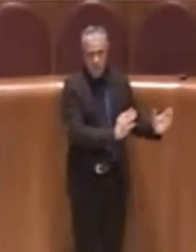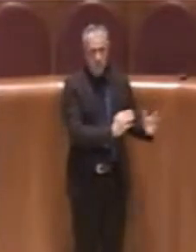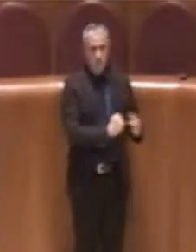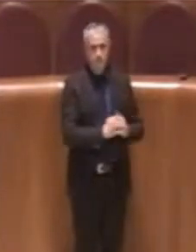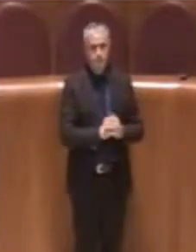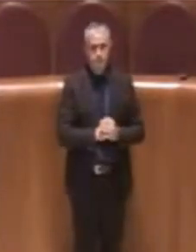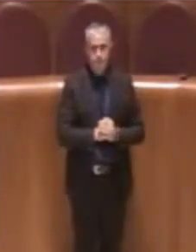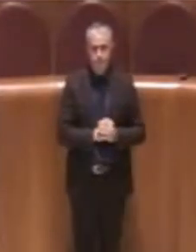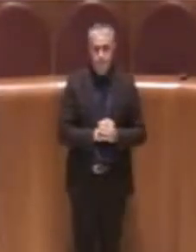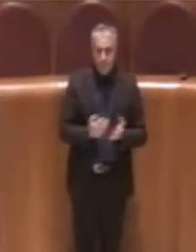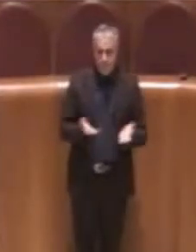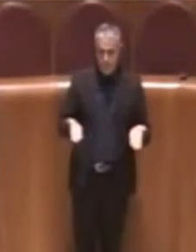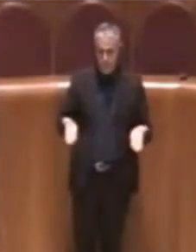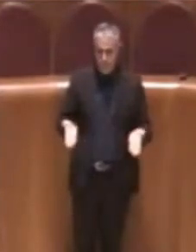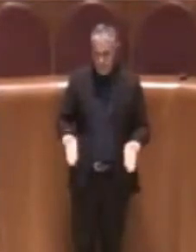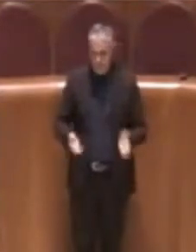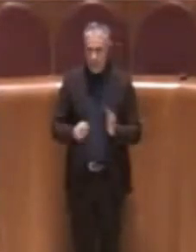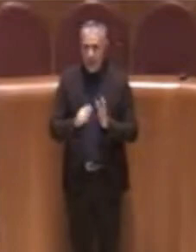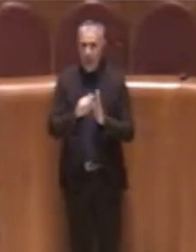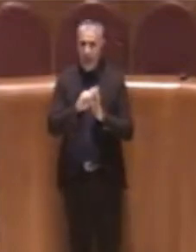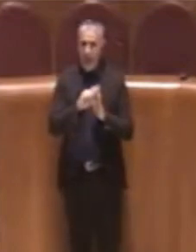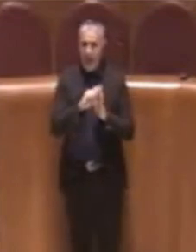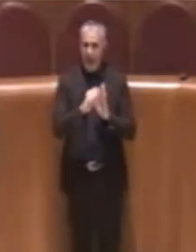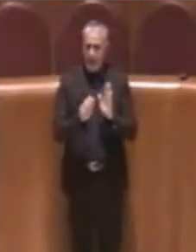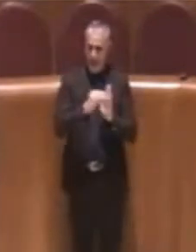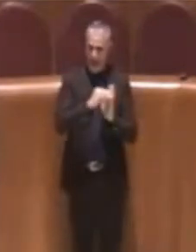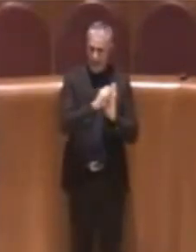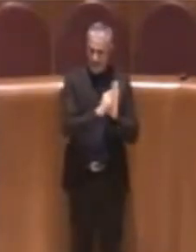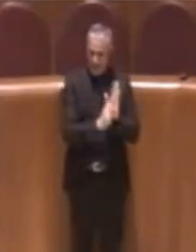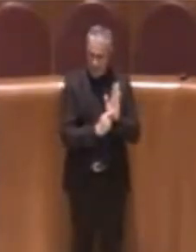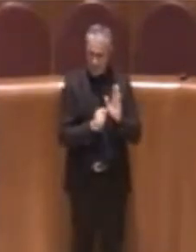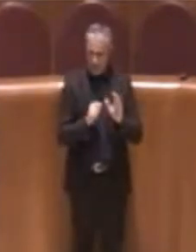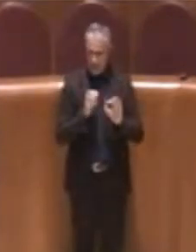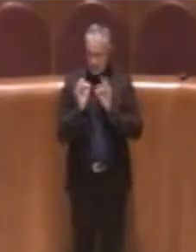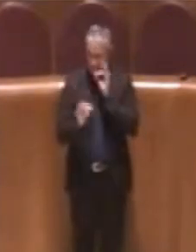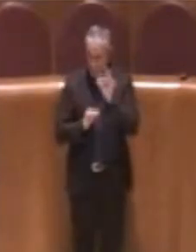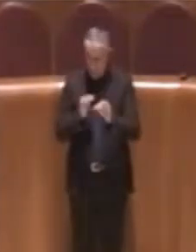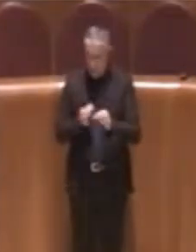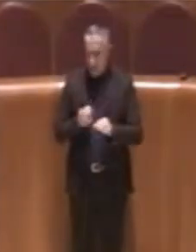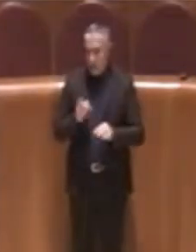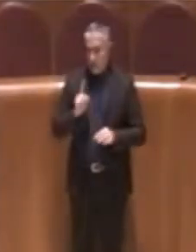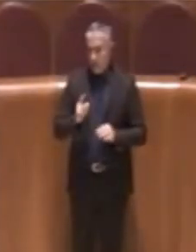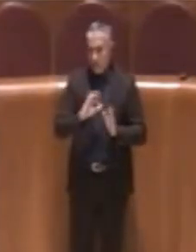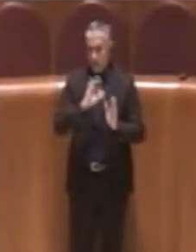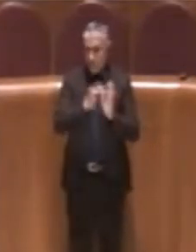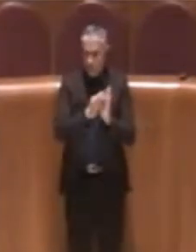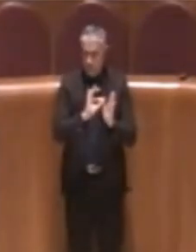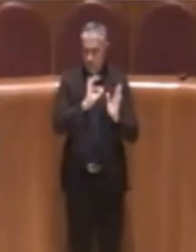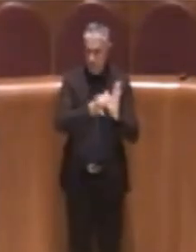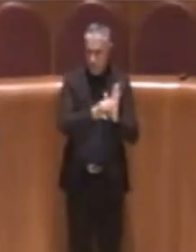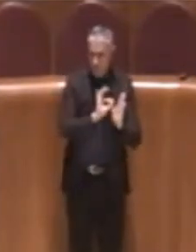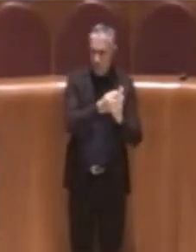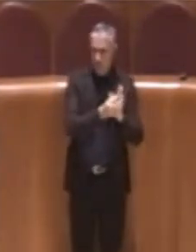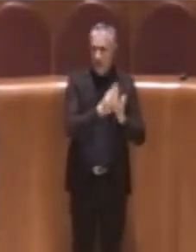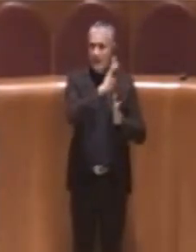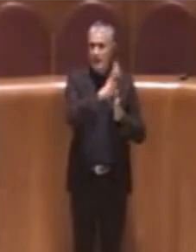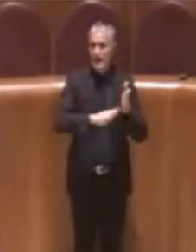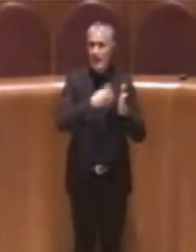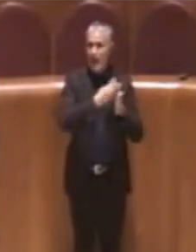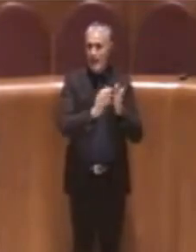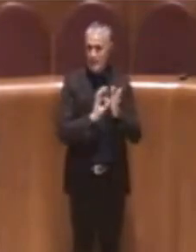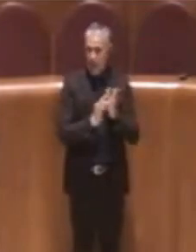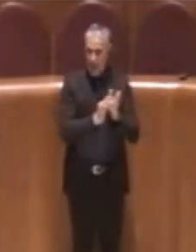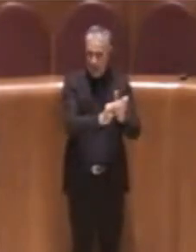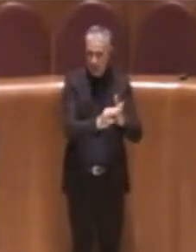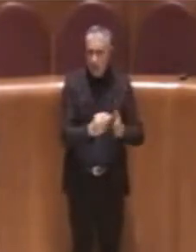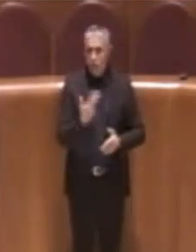a questo punto, spiegate gli emendamenti, chiediamo la calendarizzazione. La chiediamo per 3 settimane, visto